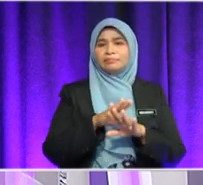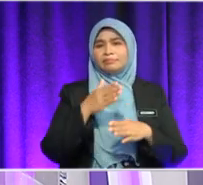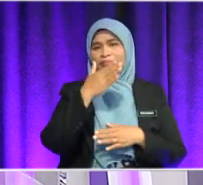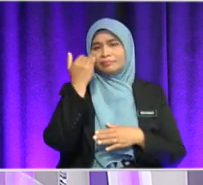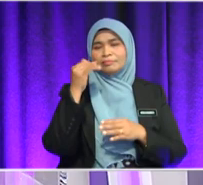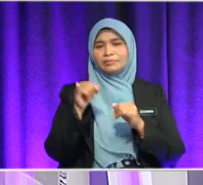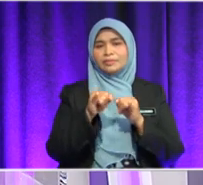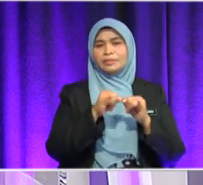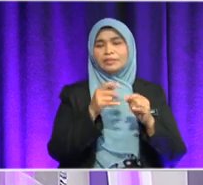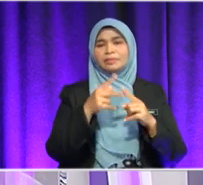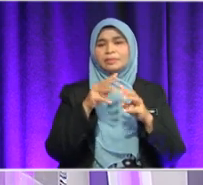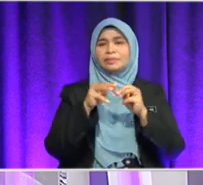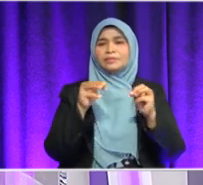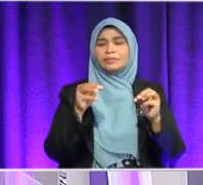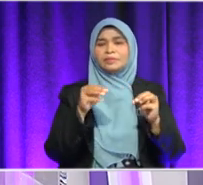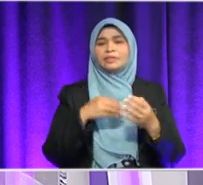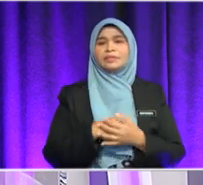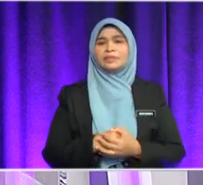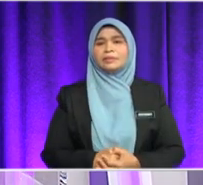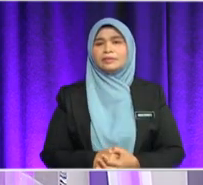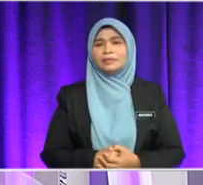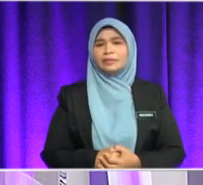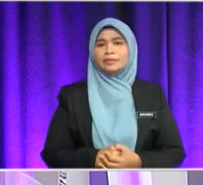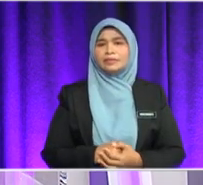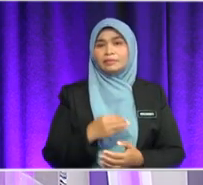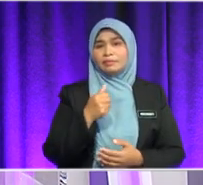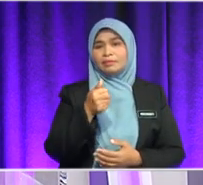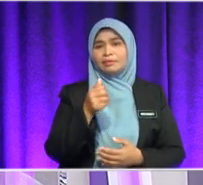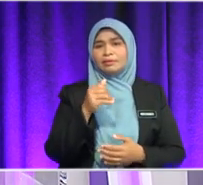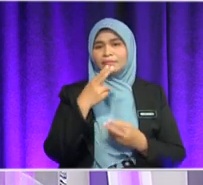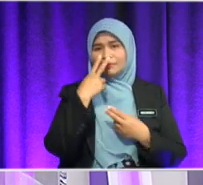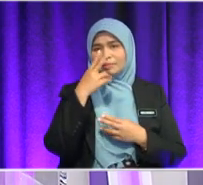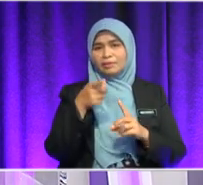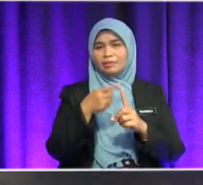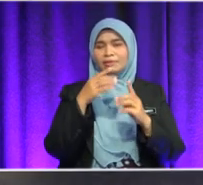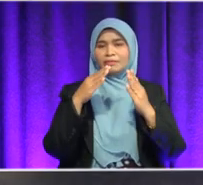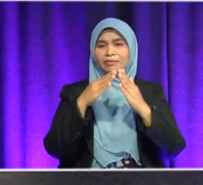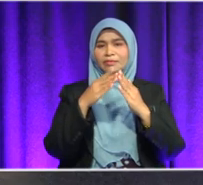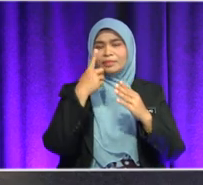juga murid-murid dalam talian dan anda yang menonton dari rumah oke